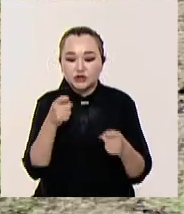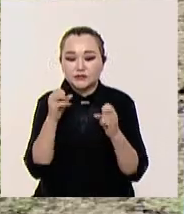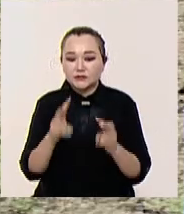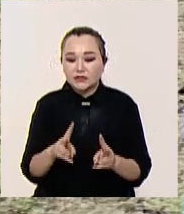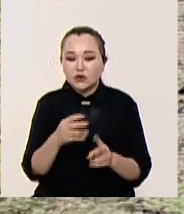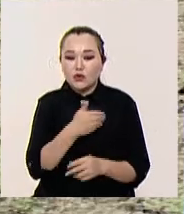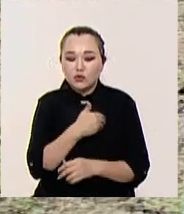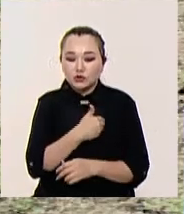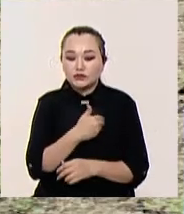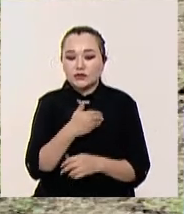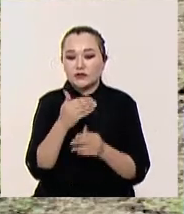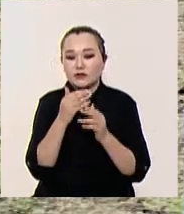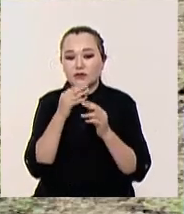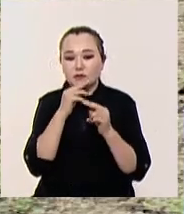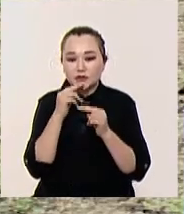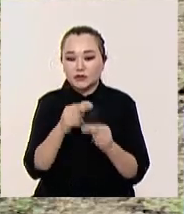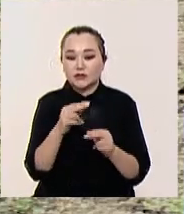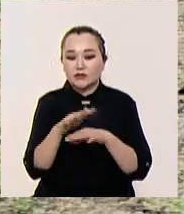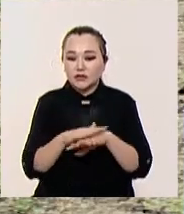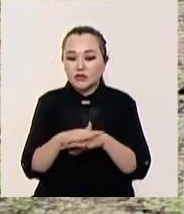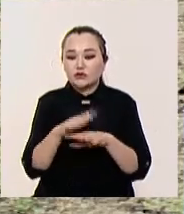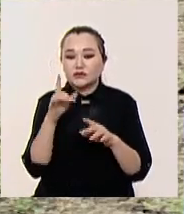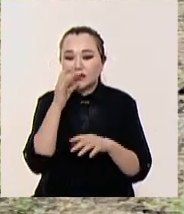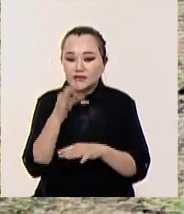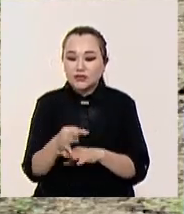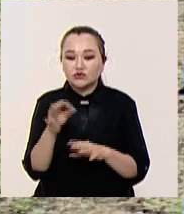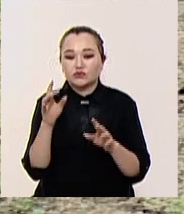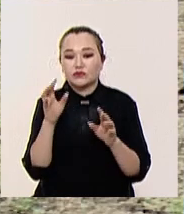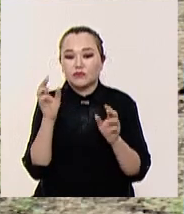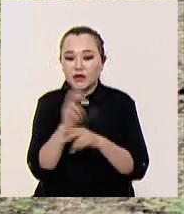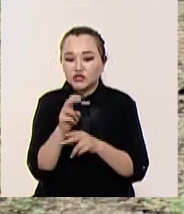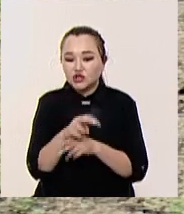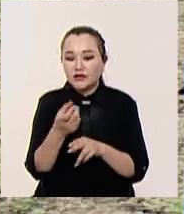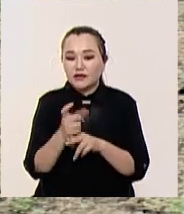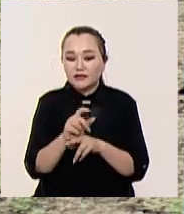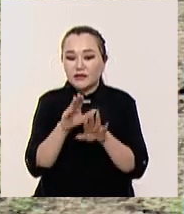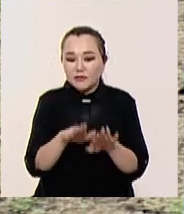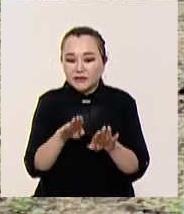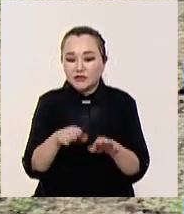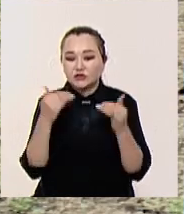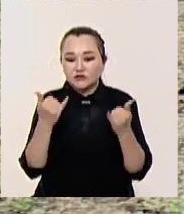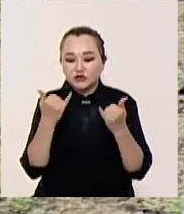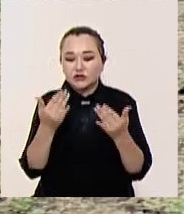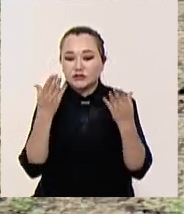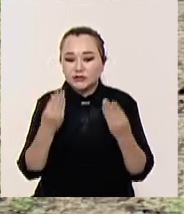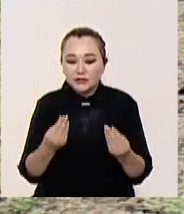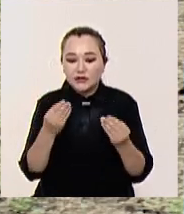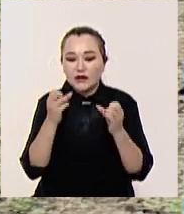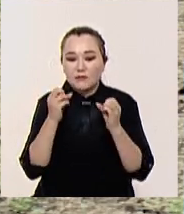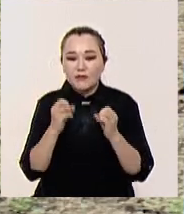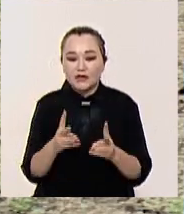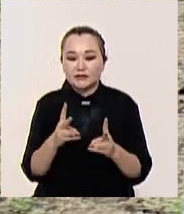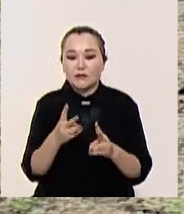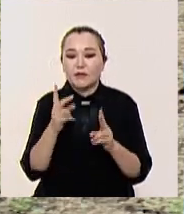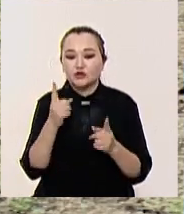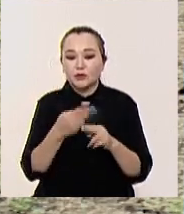специалисты. Хочется обратиться, наверное, к населению и сказать, что все-таки посещать эти объекты на сегодняшний день достаточно опасно.